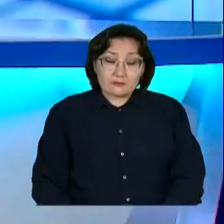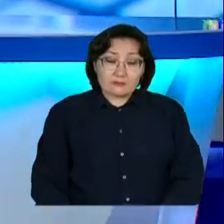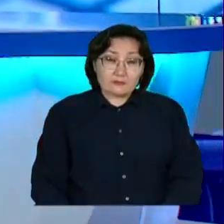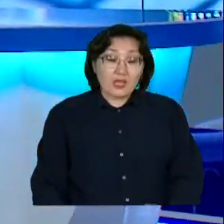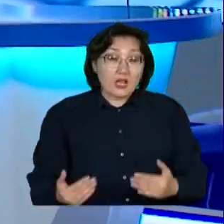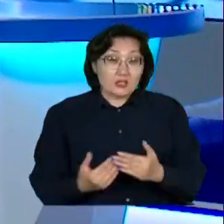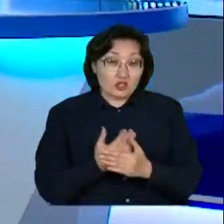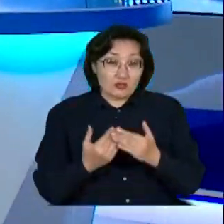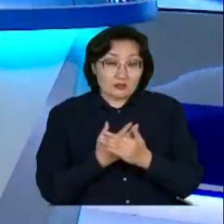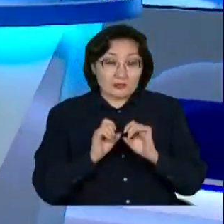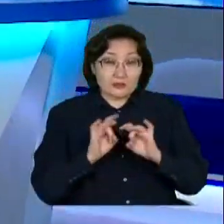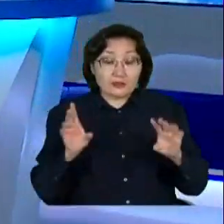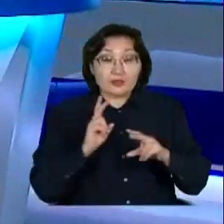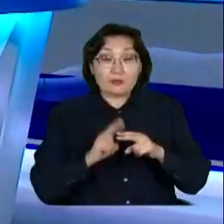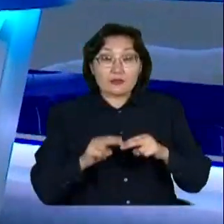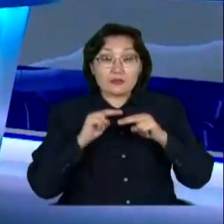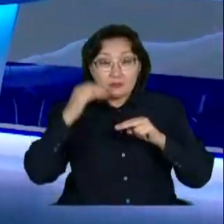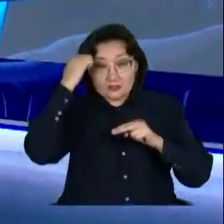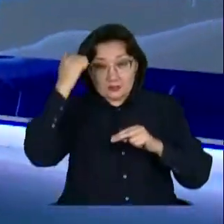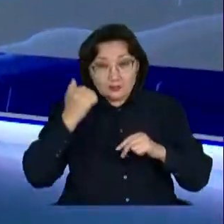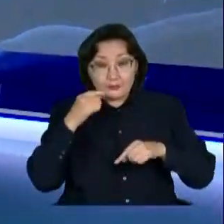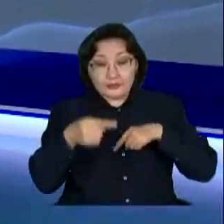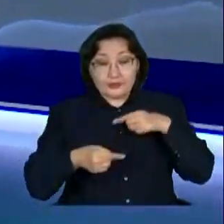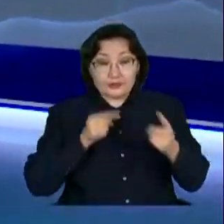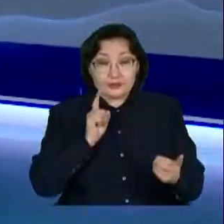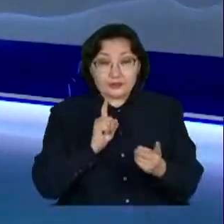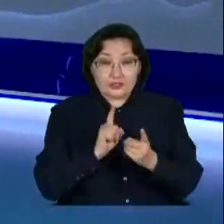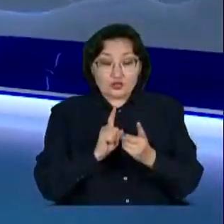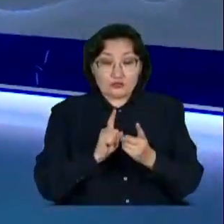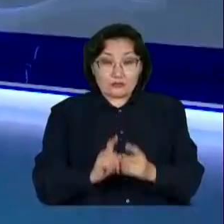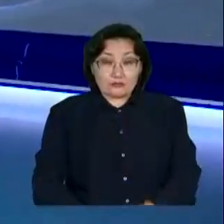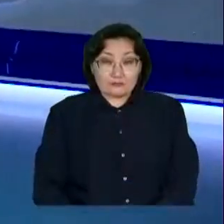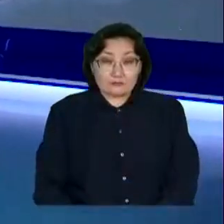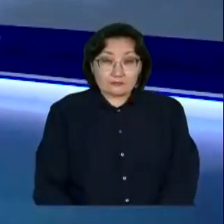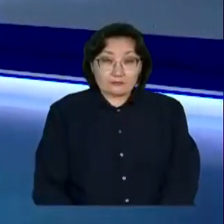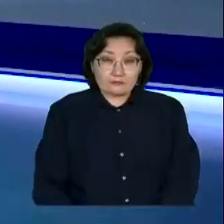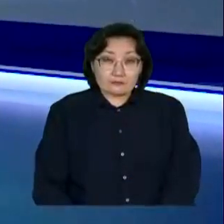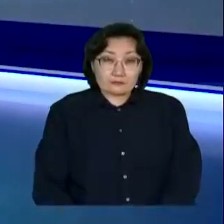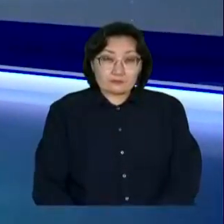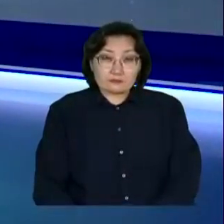Әзірге айтарымыз осы, кешкі сағат 19:00-де қорытынды жаңалықтарда жүздескенше.